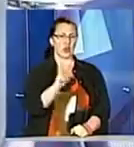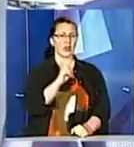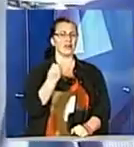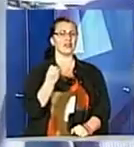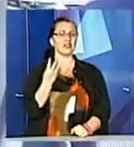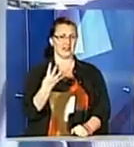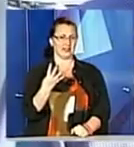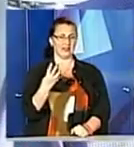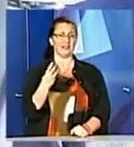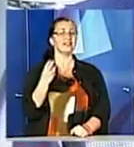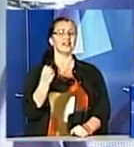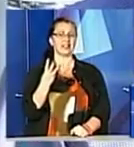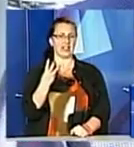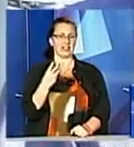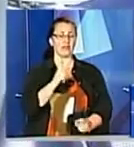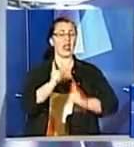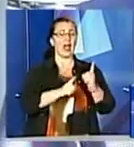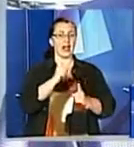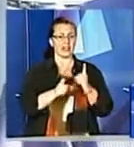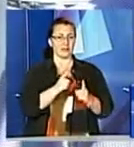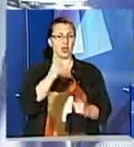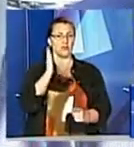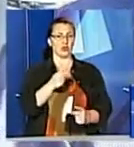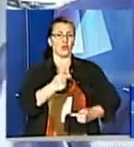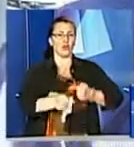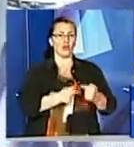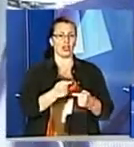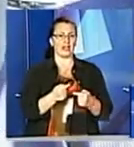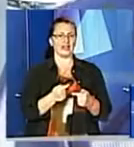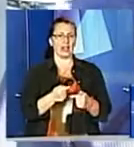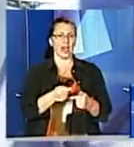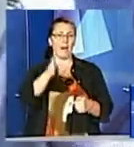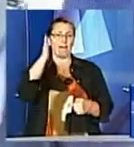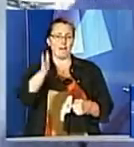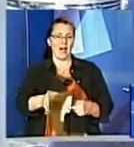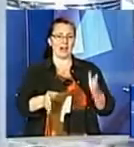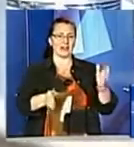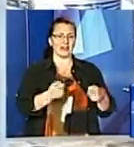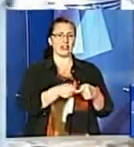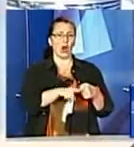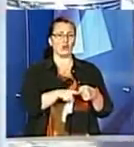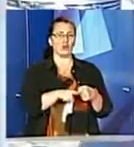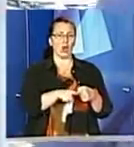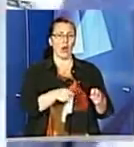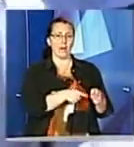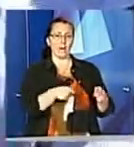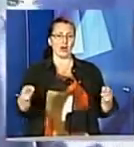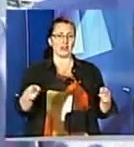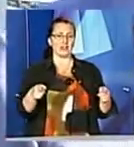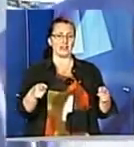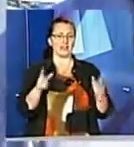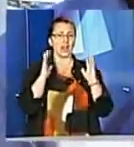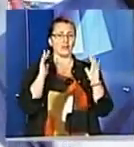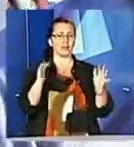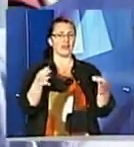13. Змінювати ми будемо шляхом перекриття ось цього проїзду на проспекті